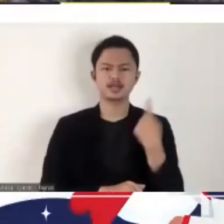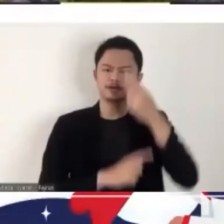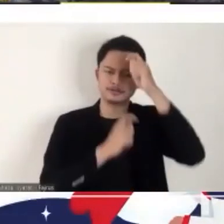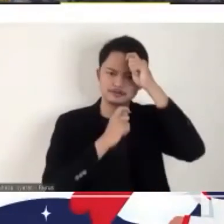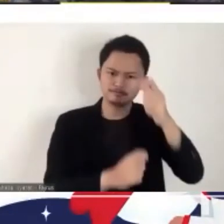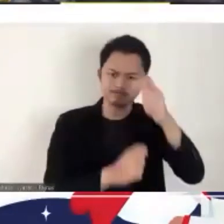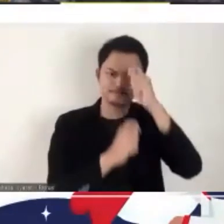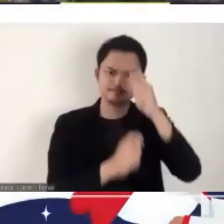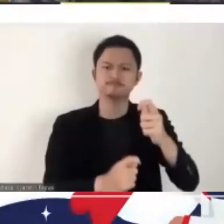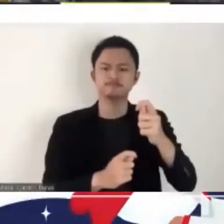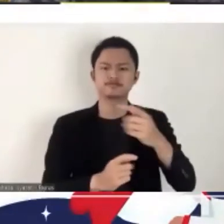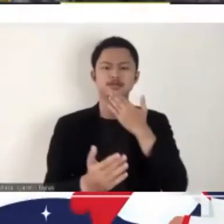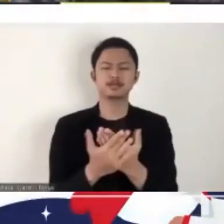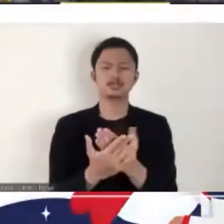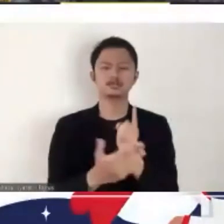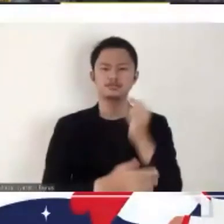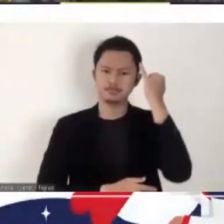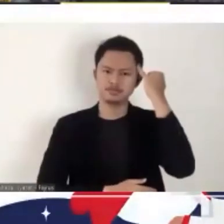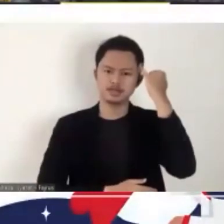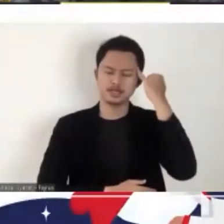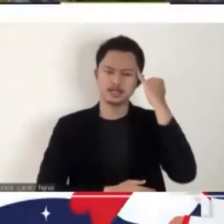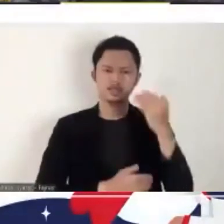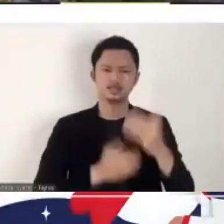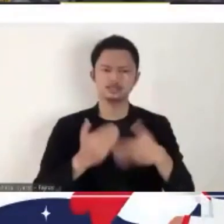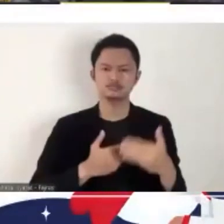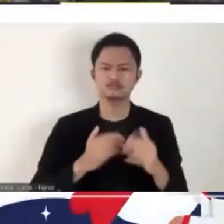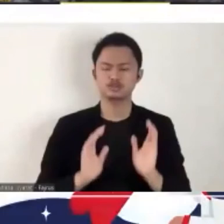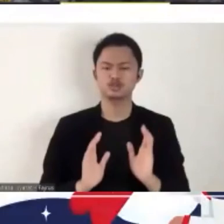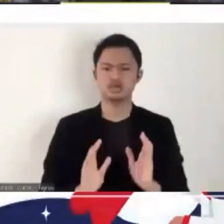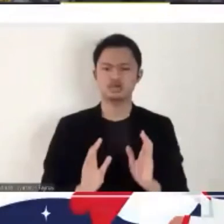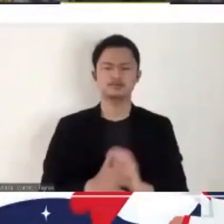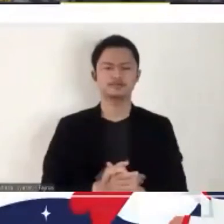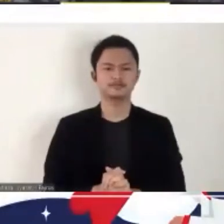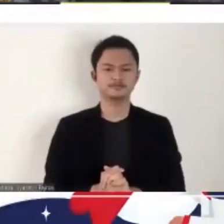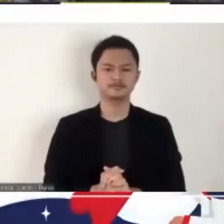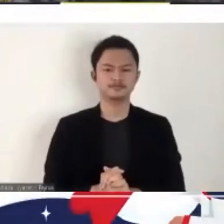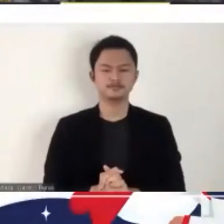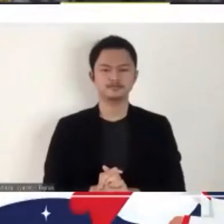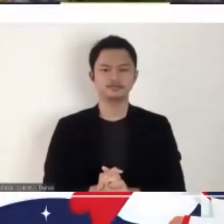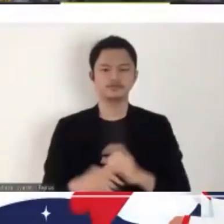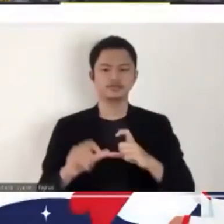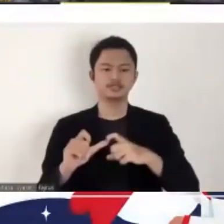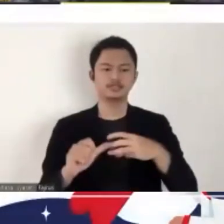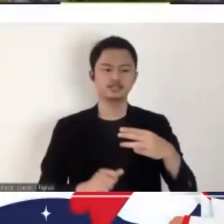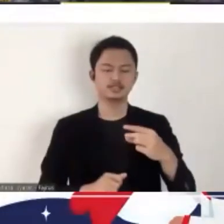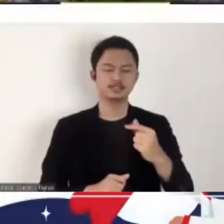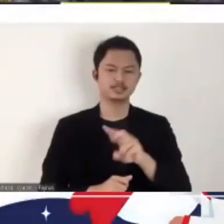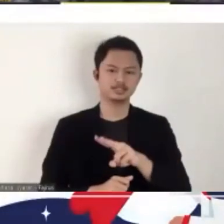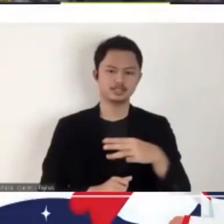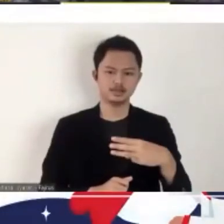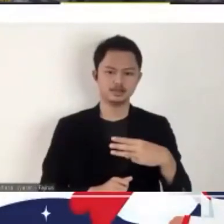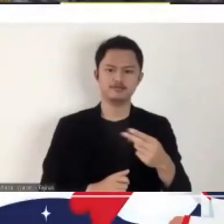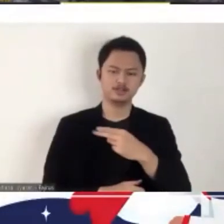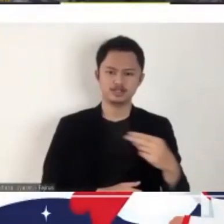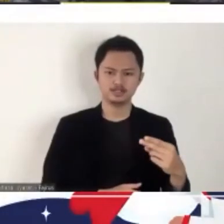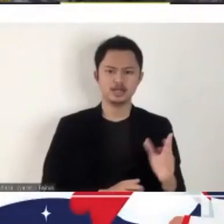berterima kasih juga atas berbagai inisiatif yang sudah dilaksanakan selama ini baik oleh Chef Indonesia khususnya Dea